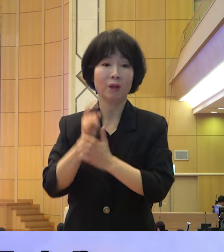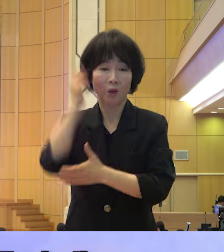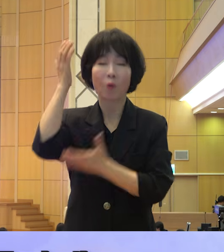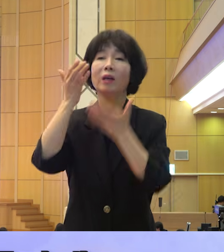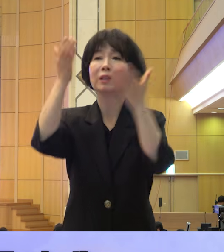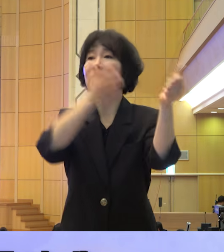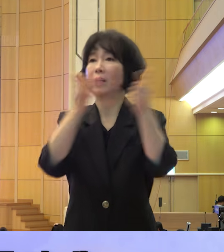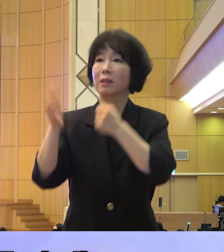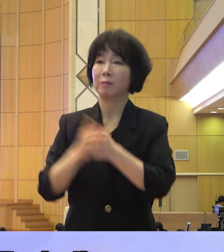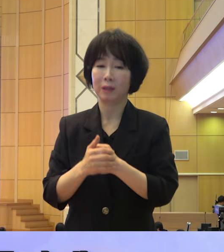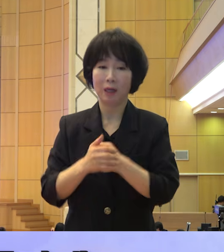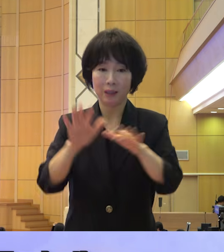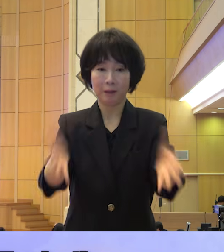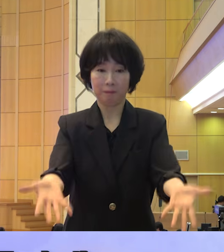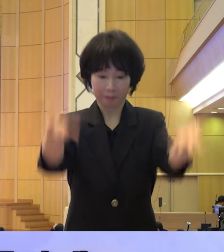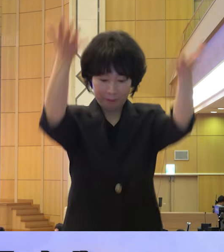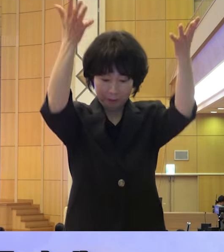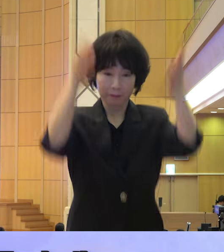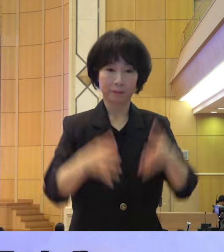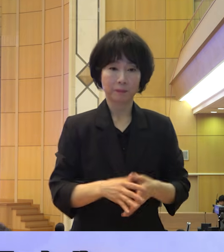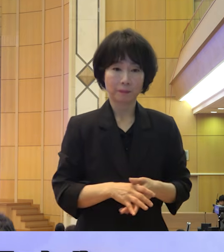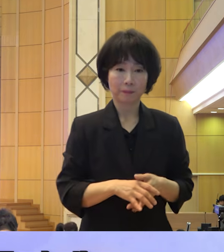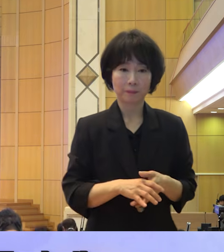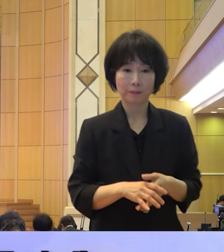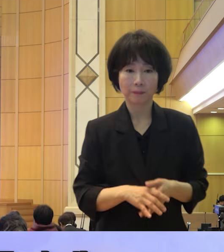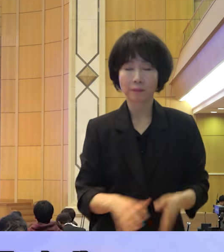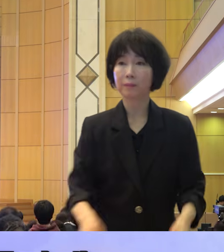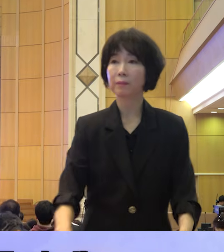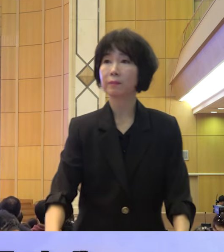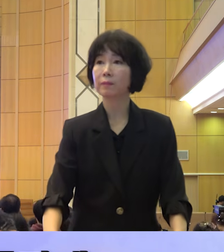영광 돌리시기를 바랍니다. 다 그 자리에 하시길 바랍니다.